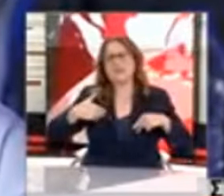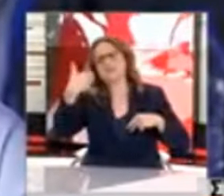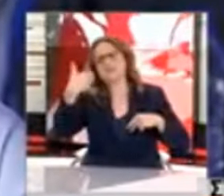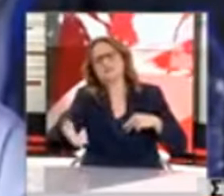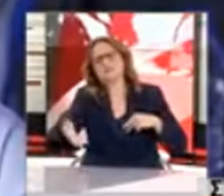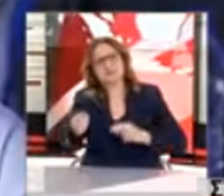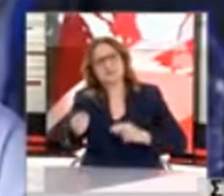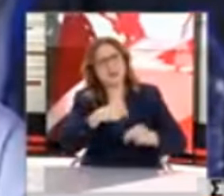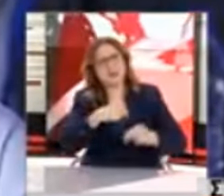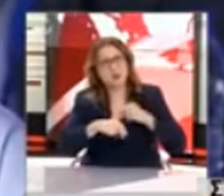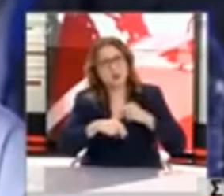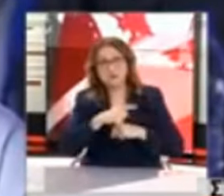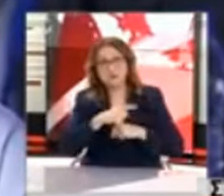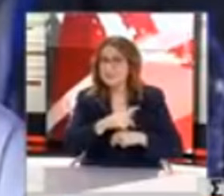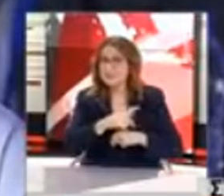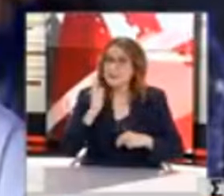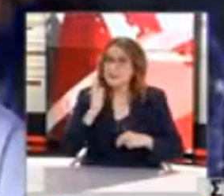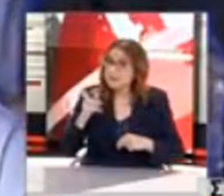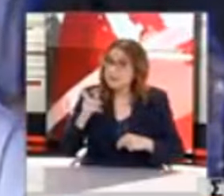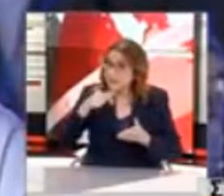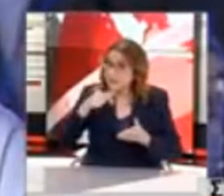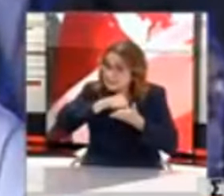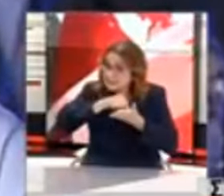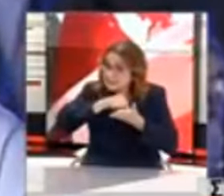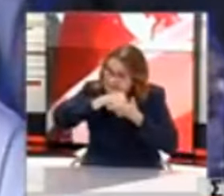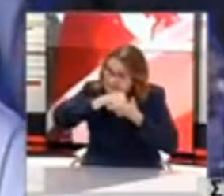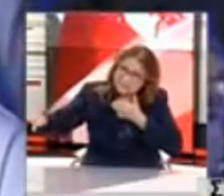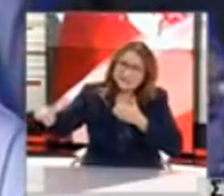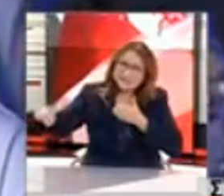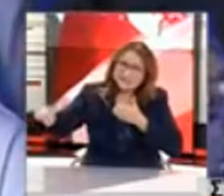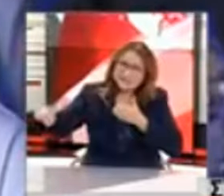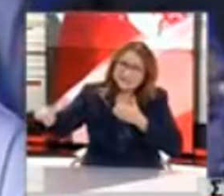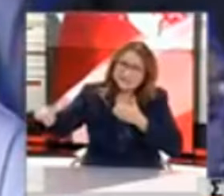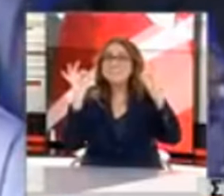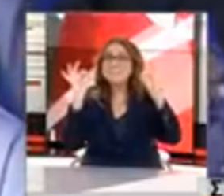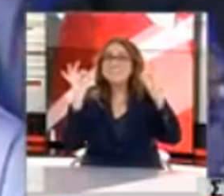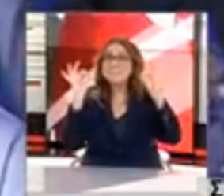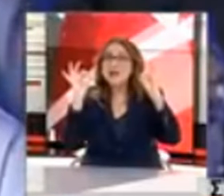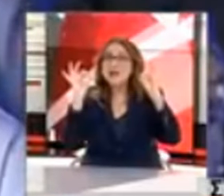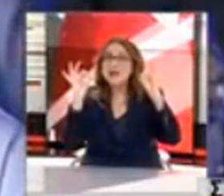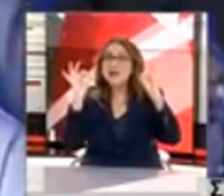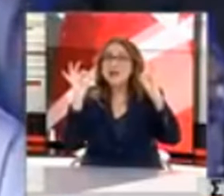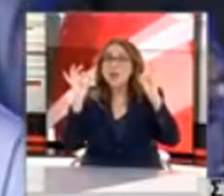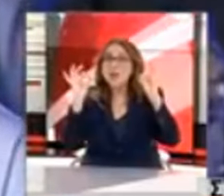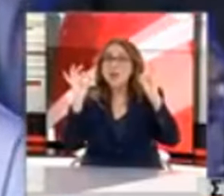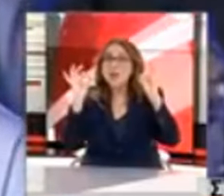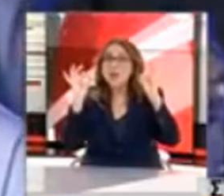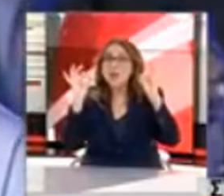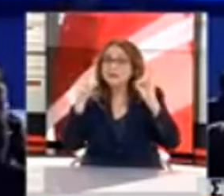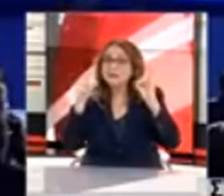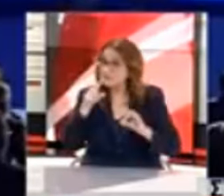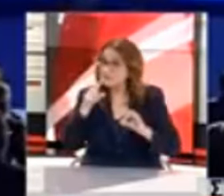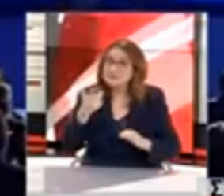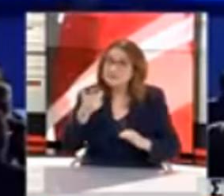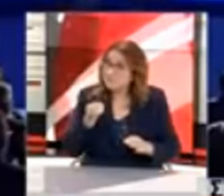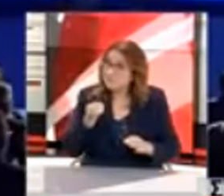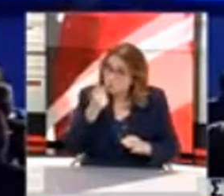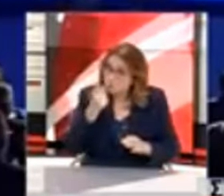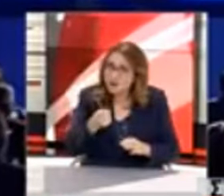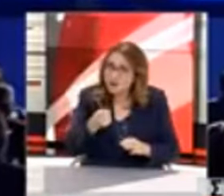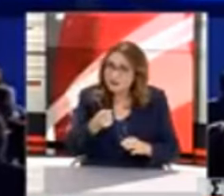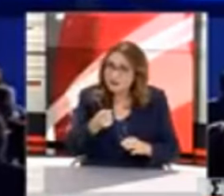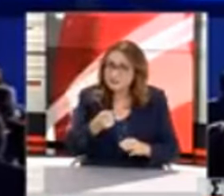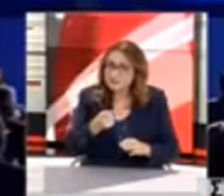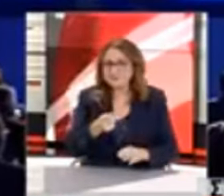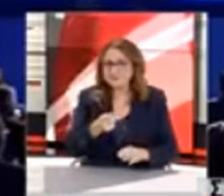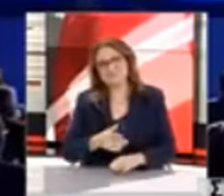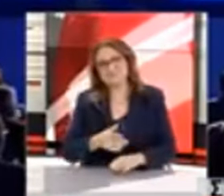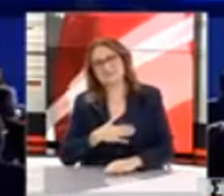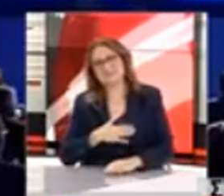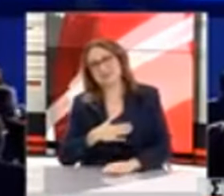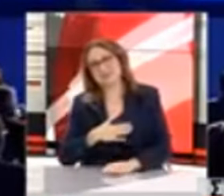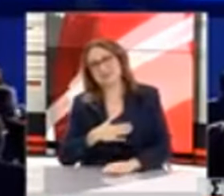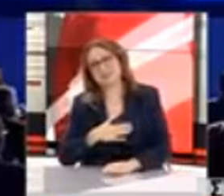οποία θα προσπαθήσετε να βγάλετε τον όρο Μακεδονία από την ονομασία του γειτονικού κράτους. Ευχαριστώ.